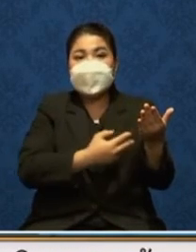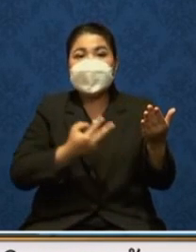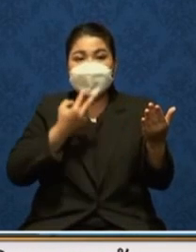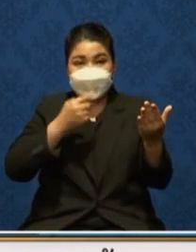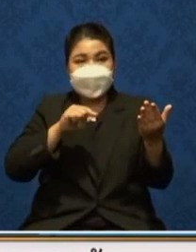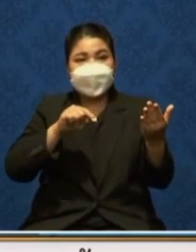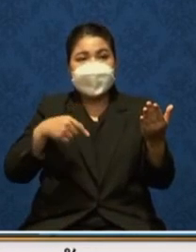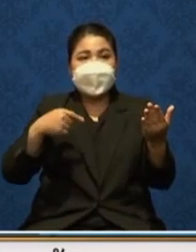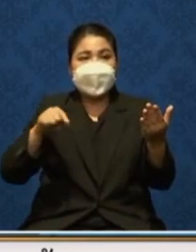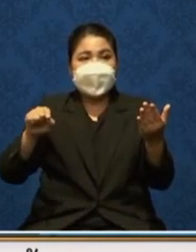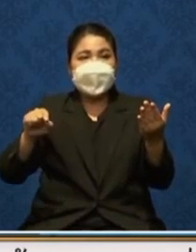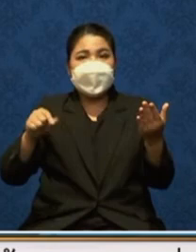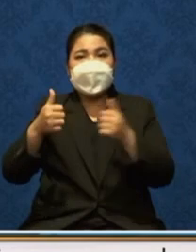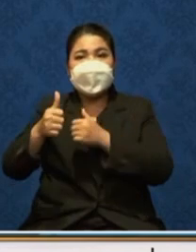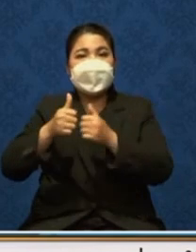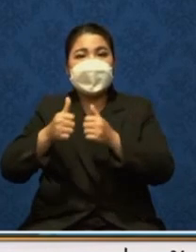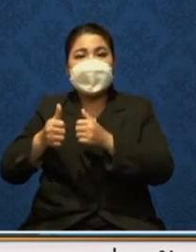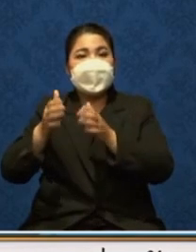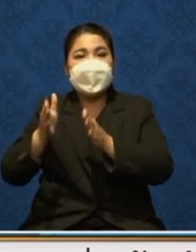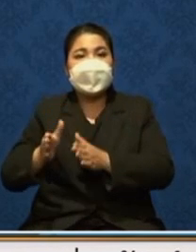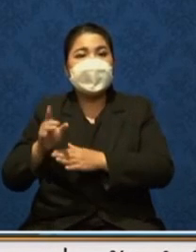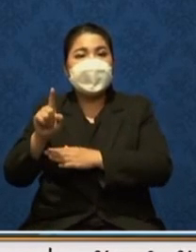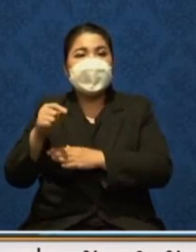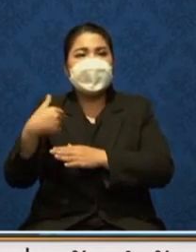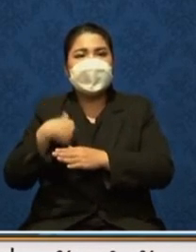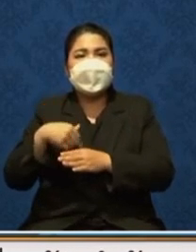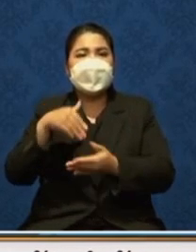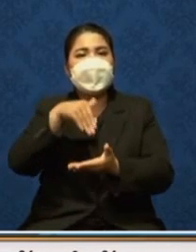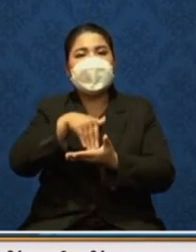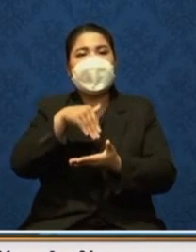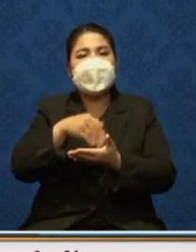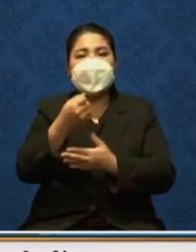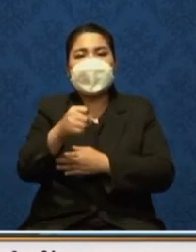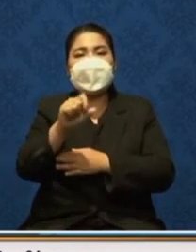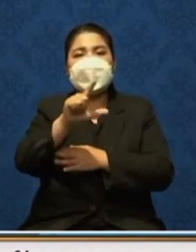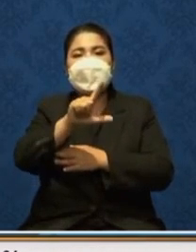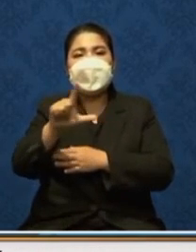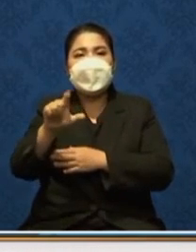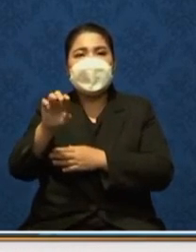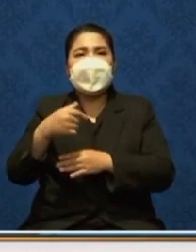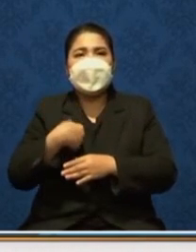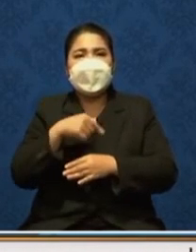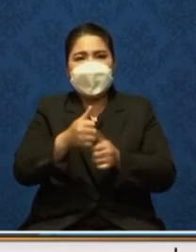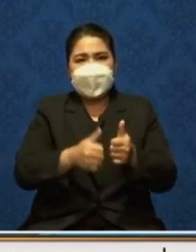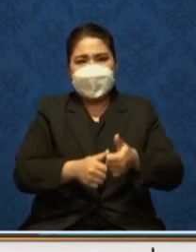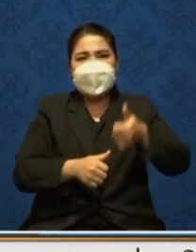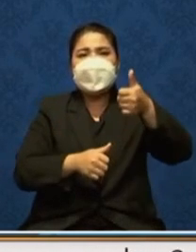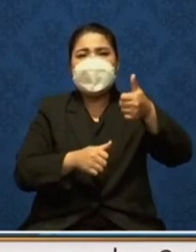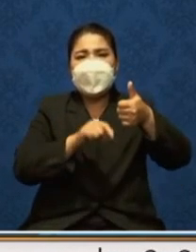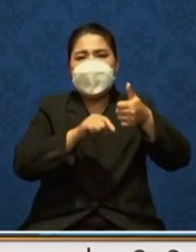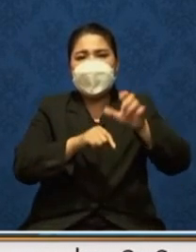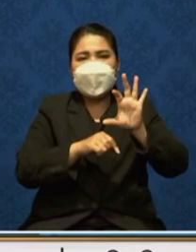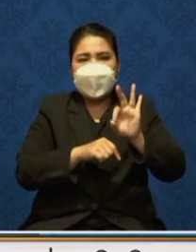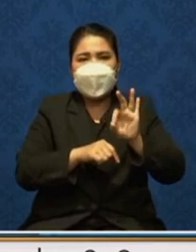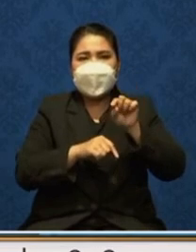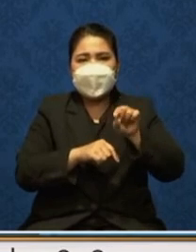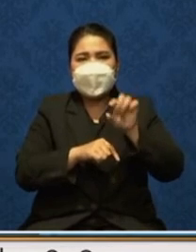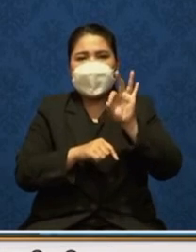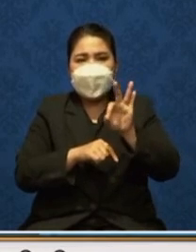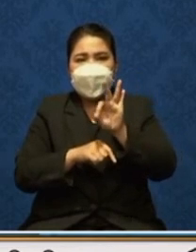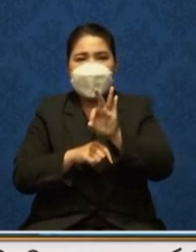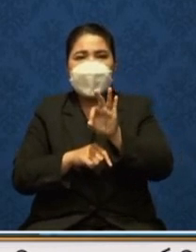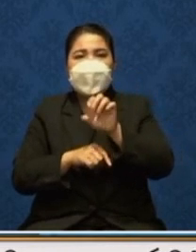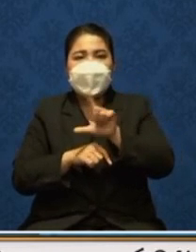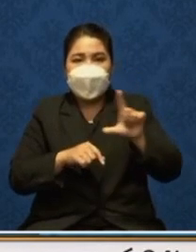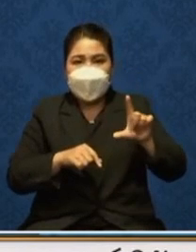อยู่รายเดียวครับราคากลาง 10 ล้าน ชนะประมูล 9.99 ล้านคู่เทียบรายนี้เสนอมาให้ 9.